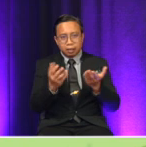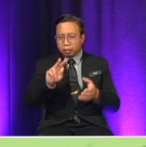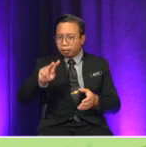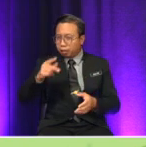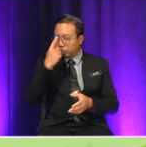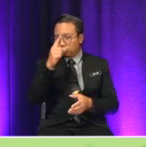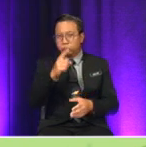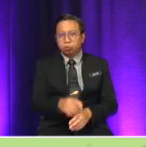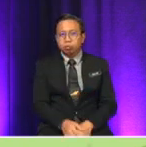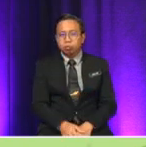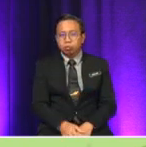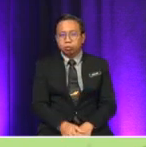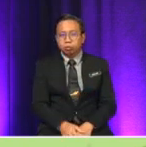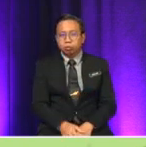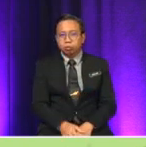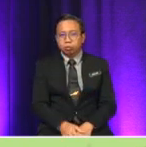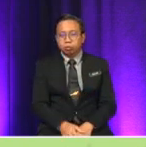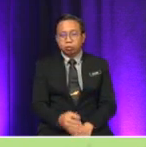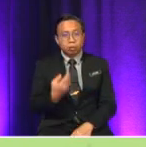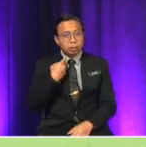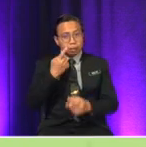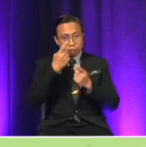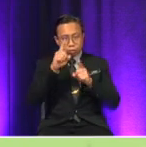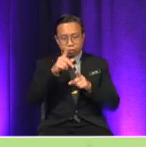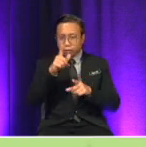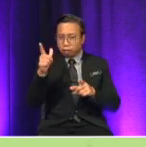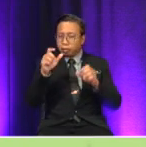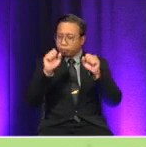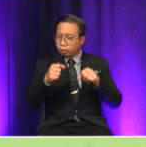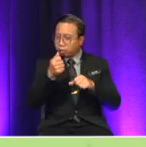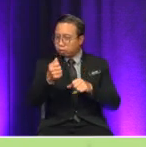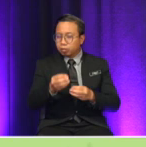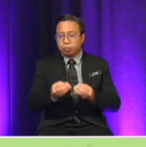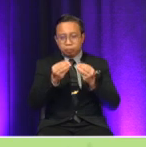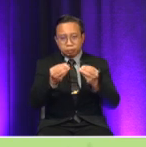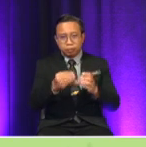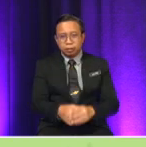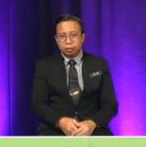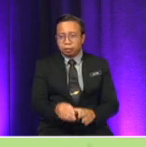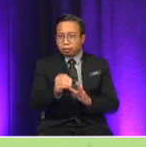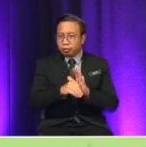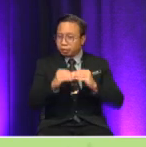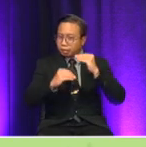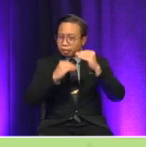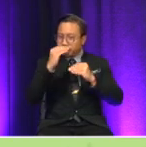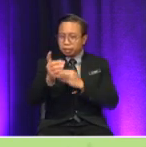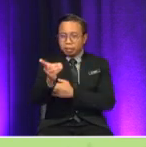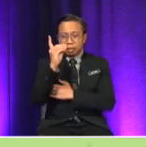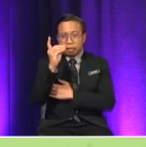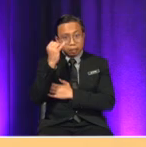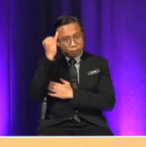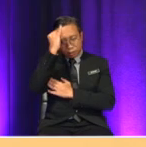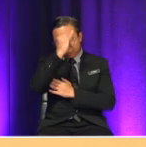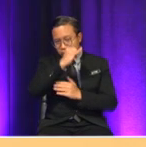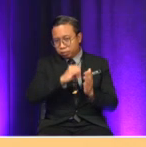untuk Okey, ada jawapan alternatif lain juga yang boleh kamu berikan, iaitu meningkatkan daya imajinasi